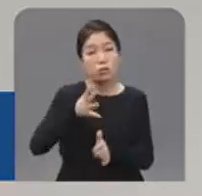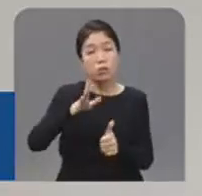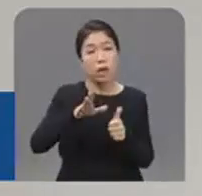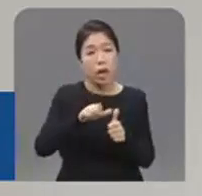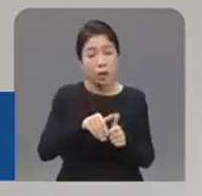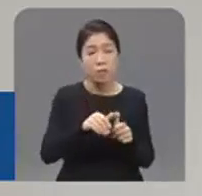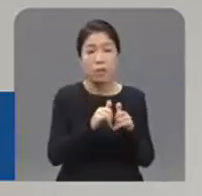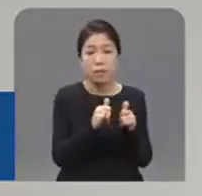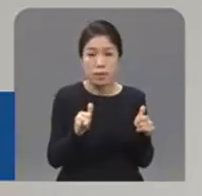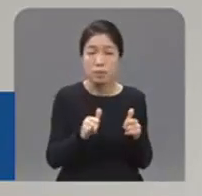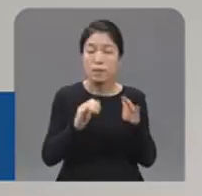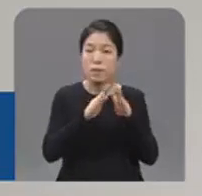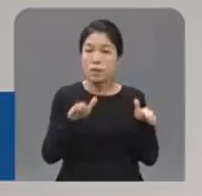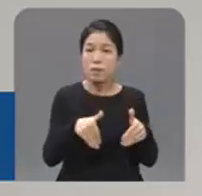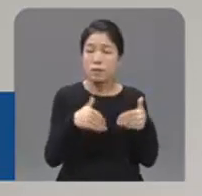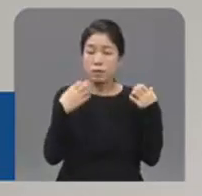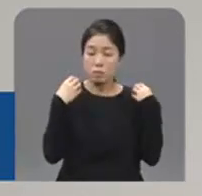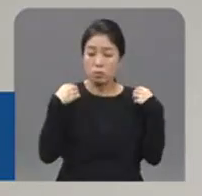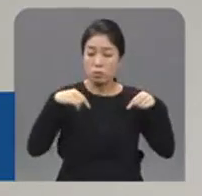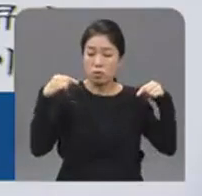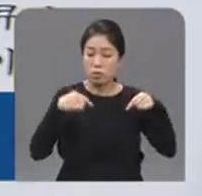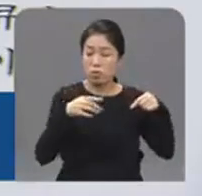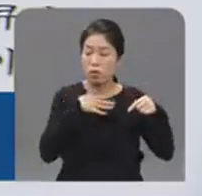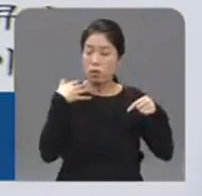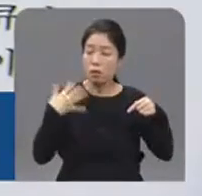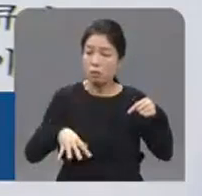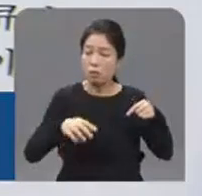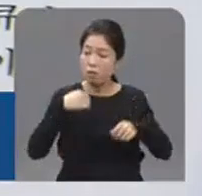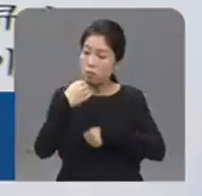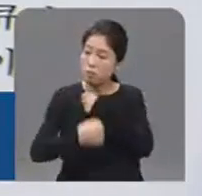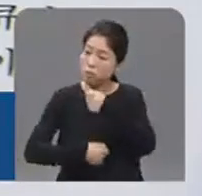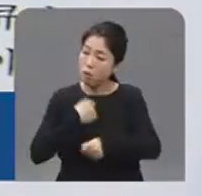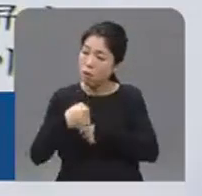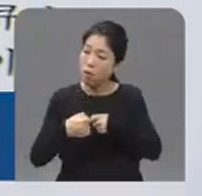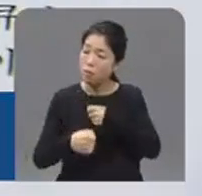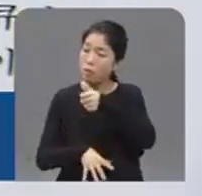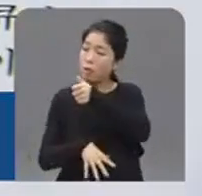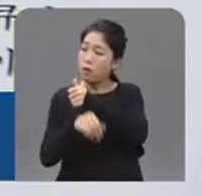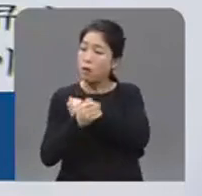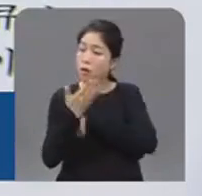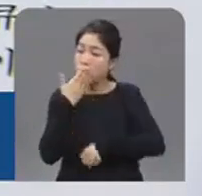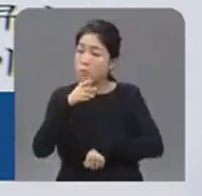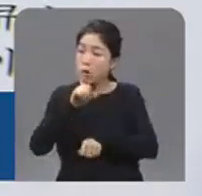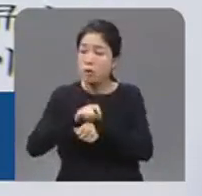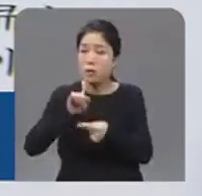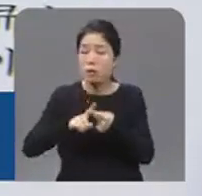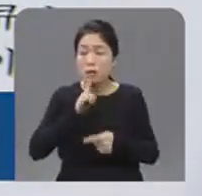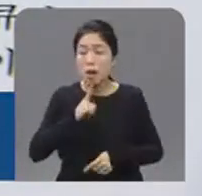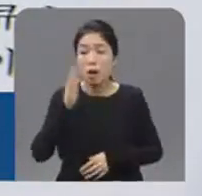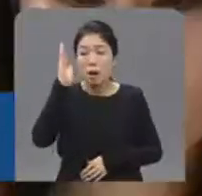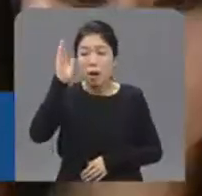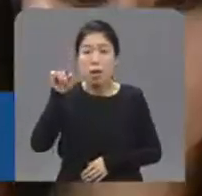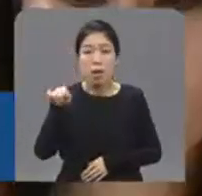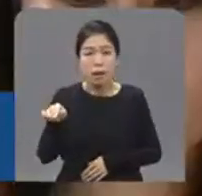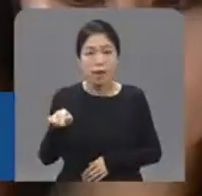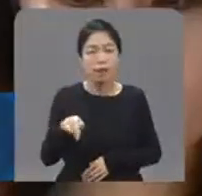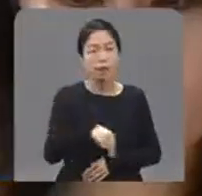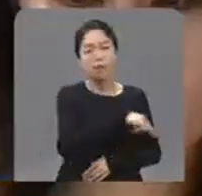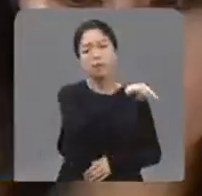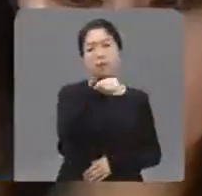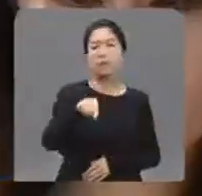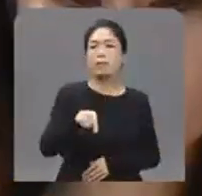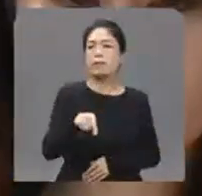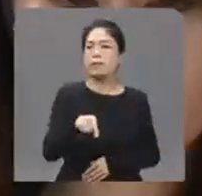함평 주민, 전남도와 협의 없이 독단적으로 편입 가능성을 논하고 있다며 이는 함평 군민과 전남도민을